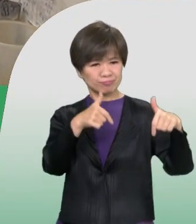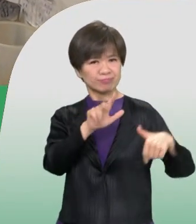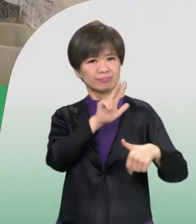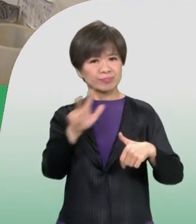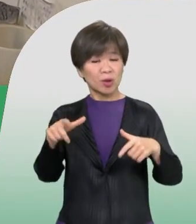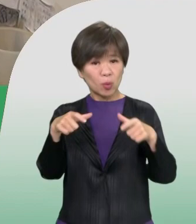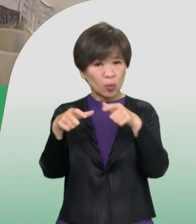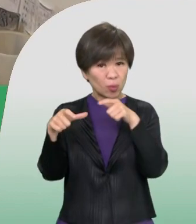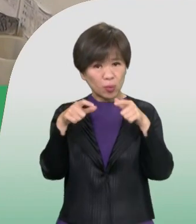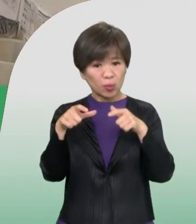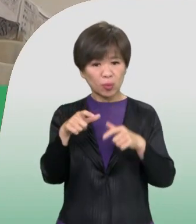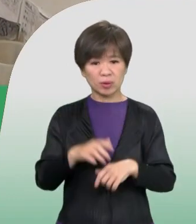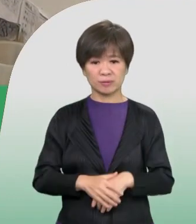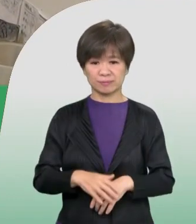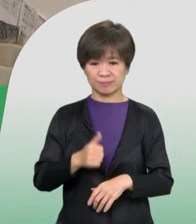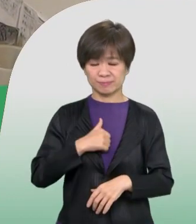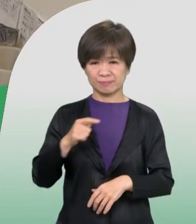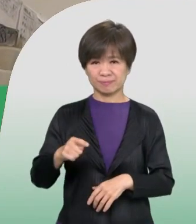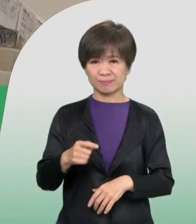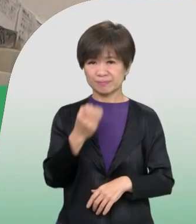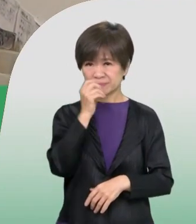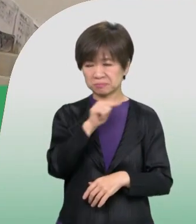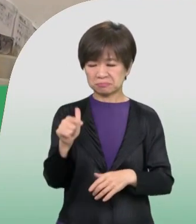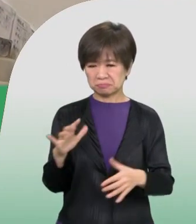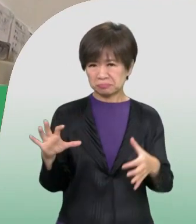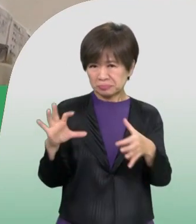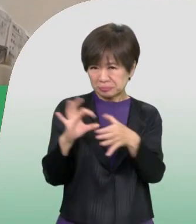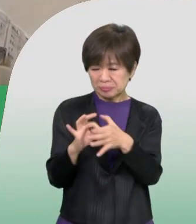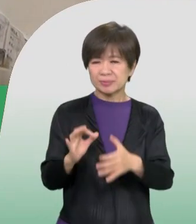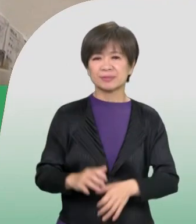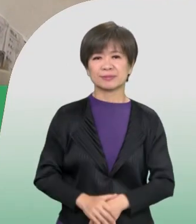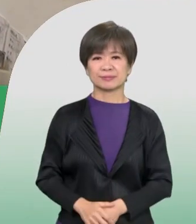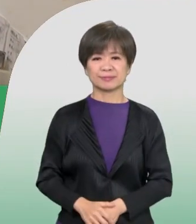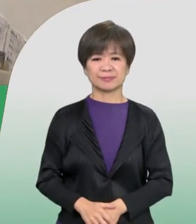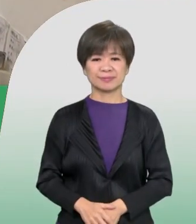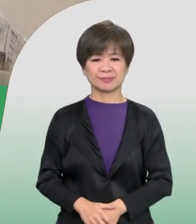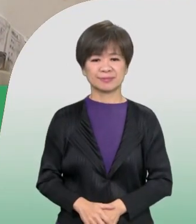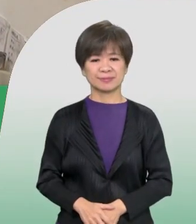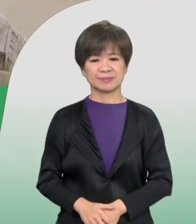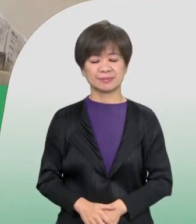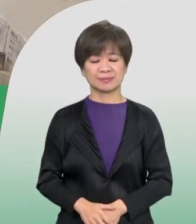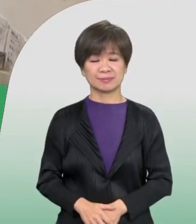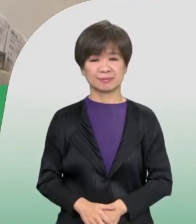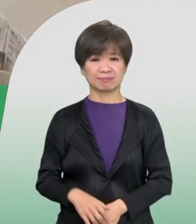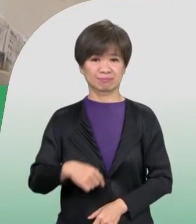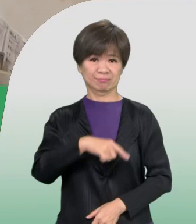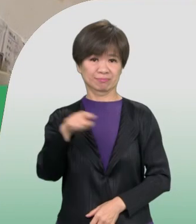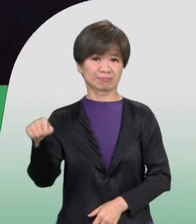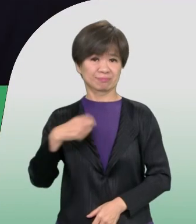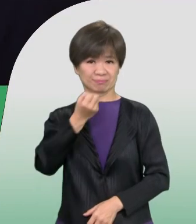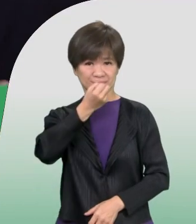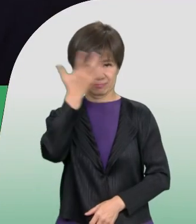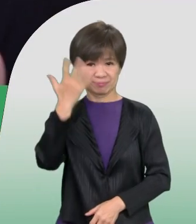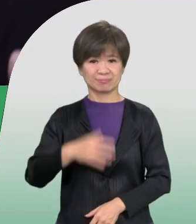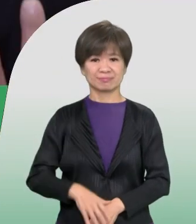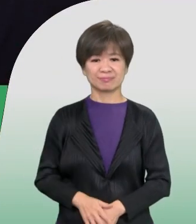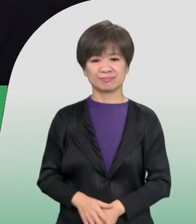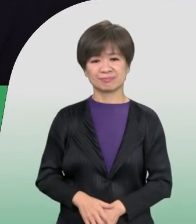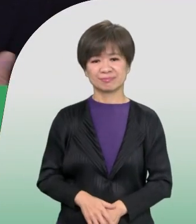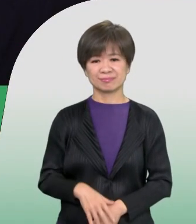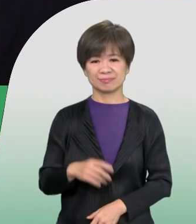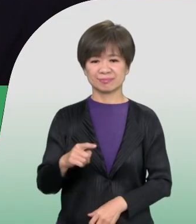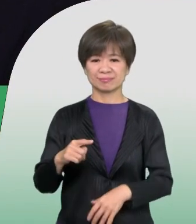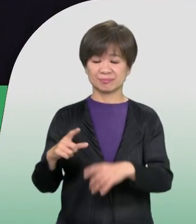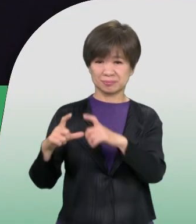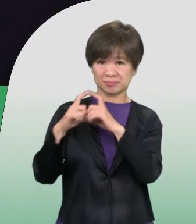店，是由同苗栗菜体食材连接的用心。 我就是年轻人，在做地做